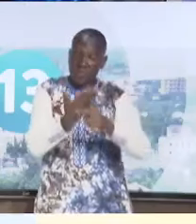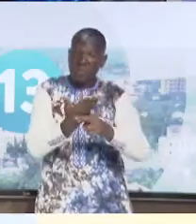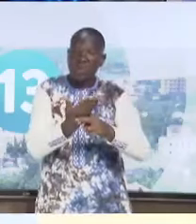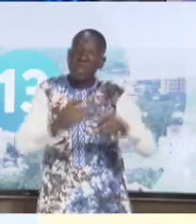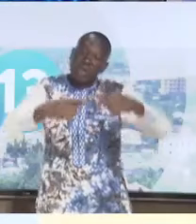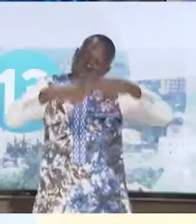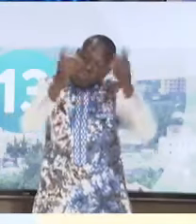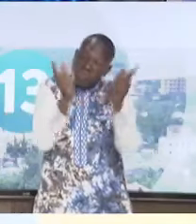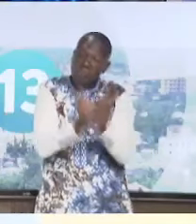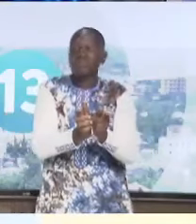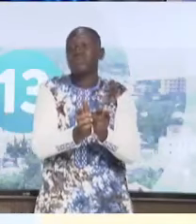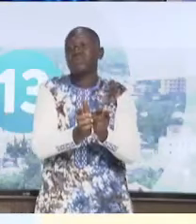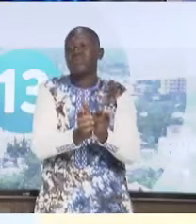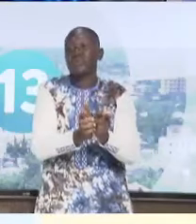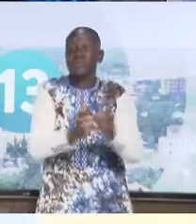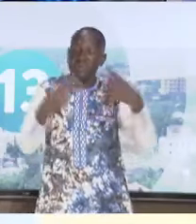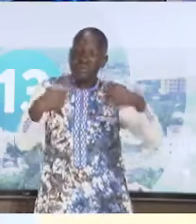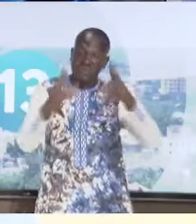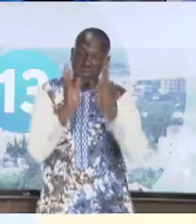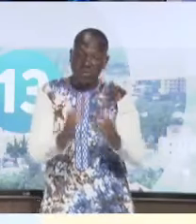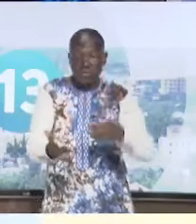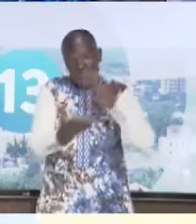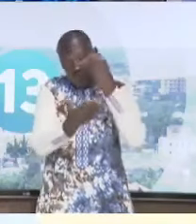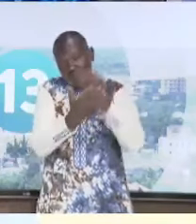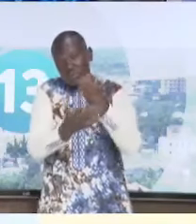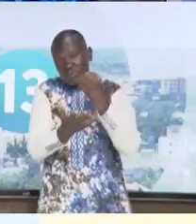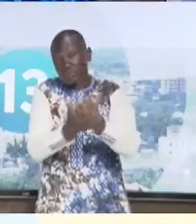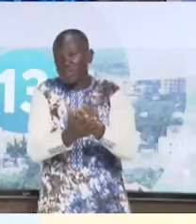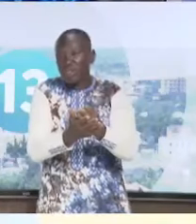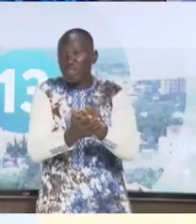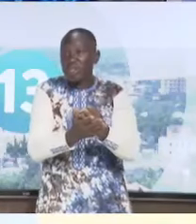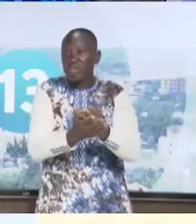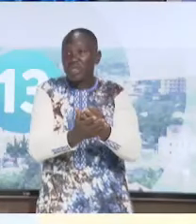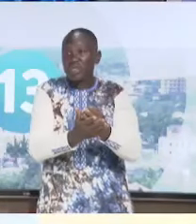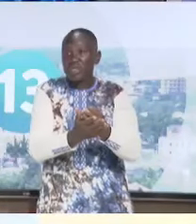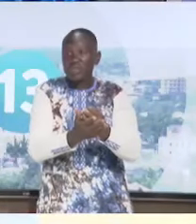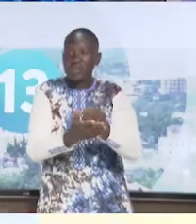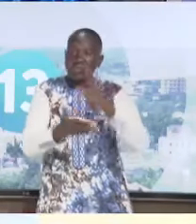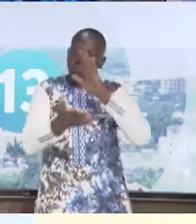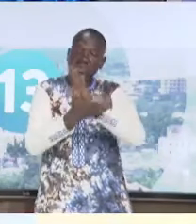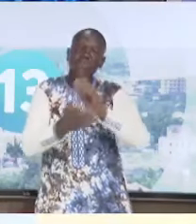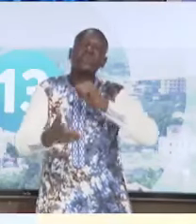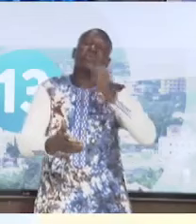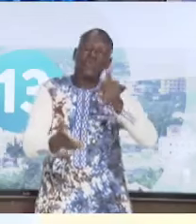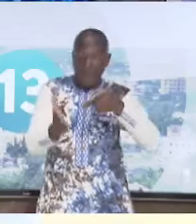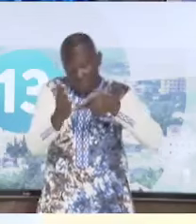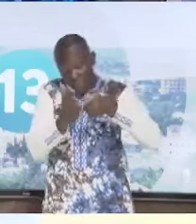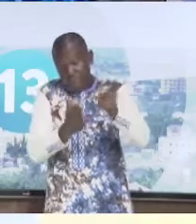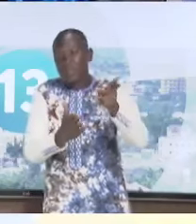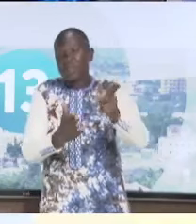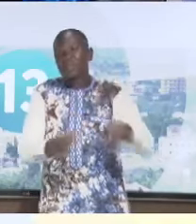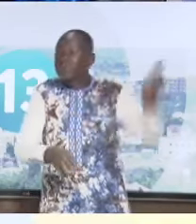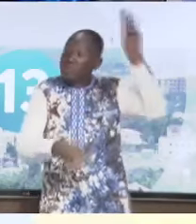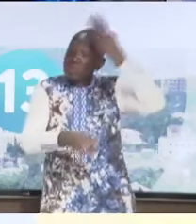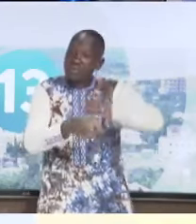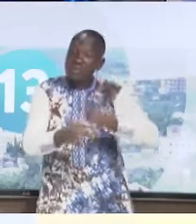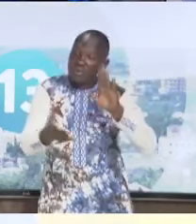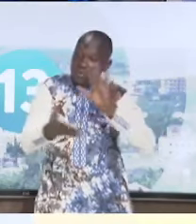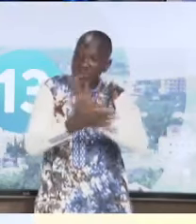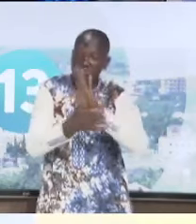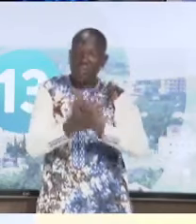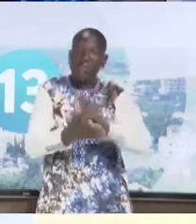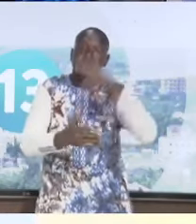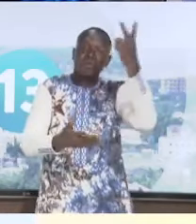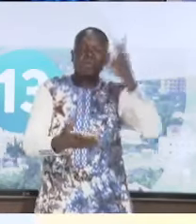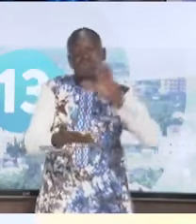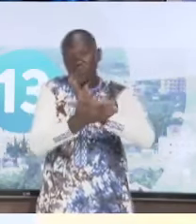avons choisi de reporter le montant de cette facture-là dans le portefeuille des impayés. Nous avons mentionné la facture sans remettre 2 factures